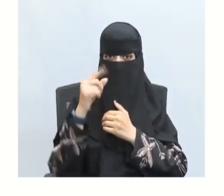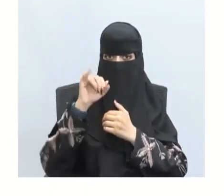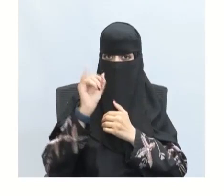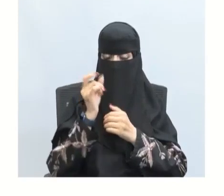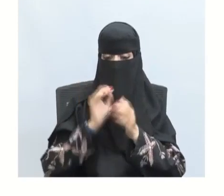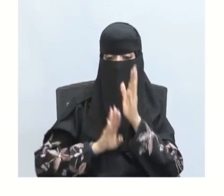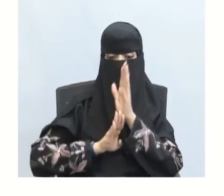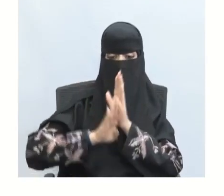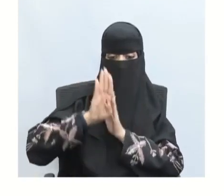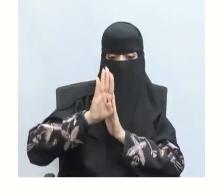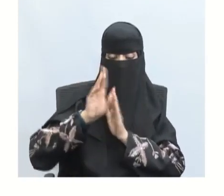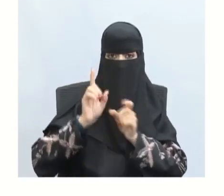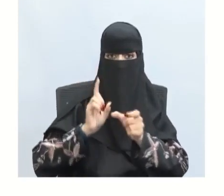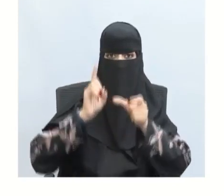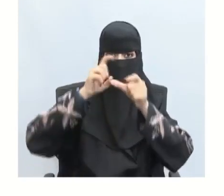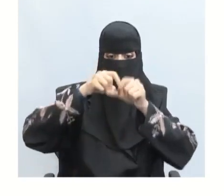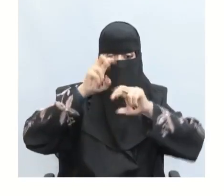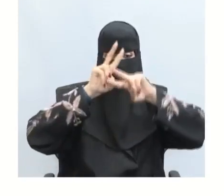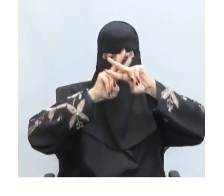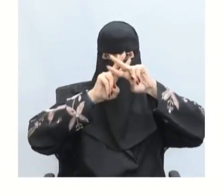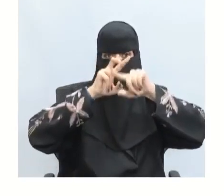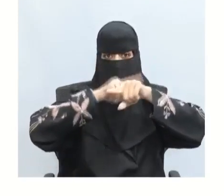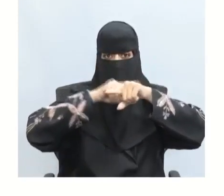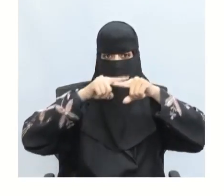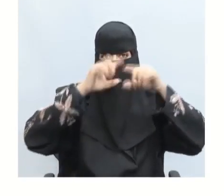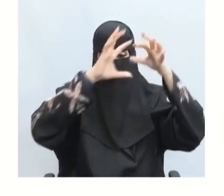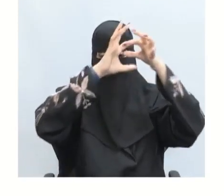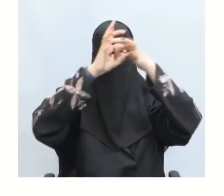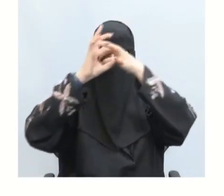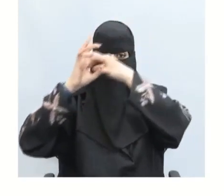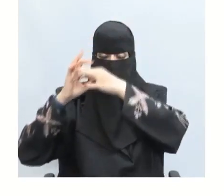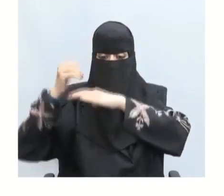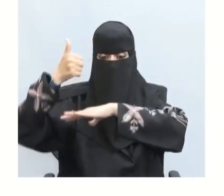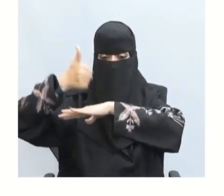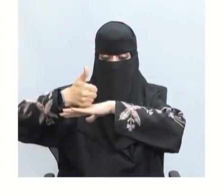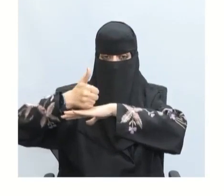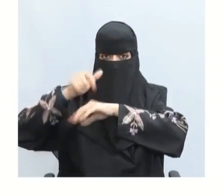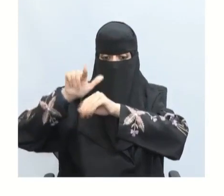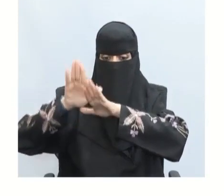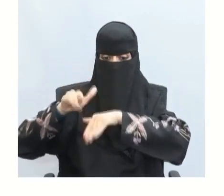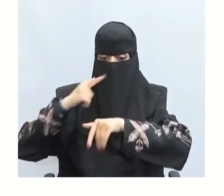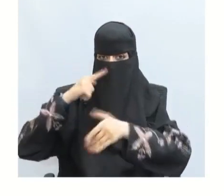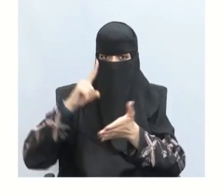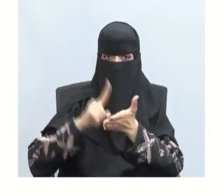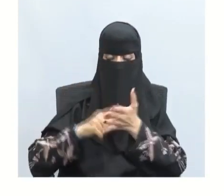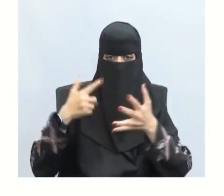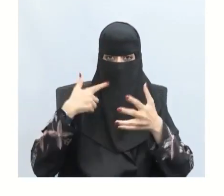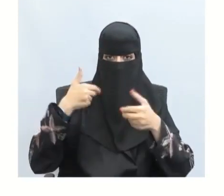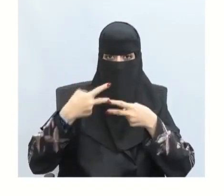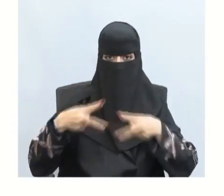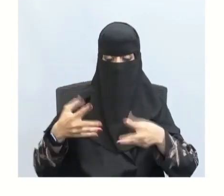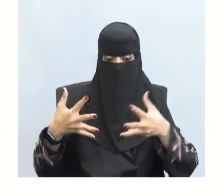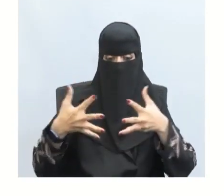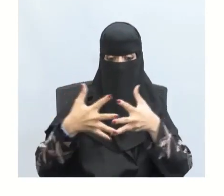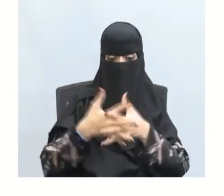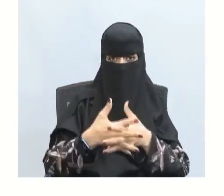الاولى من التطور يصل ال نجم الى التسلسل الرئيسي بمجرد ان